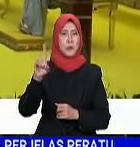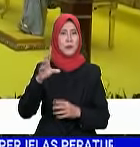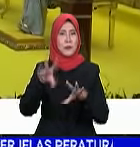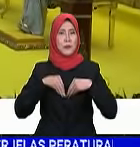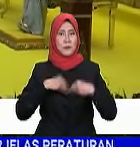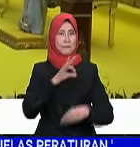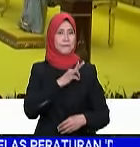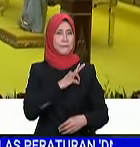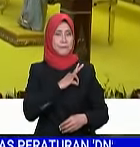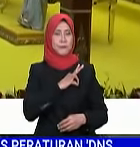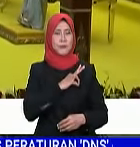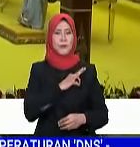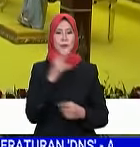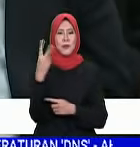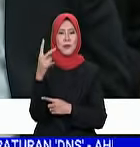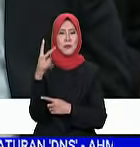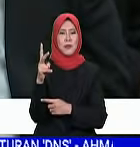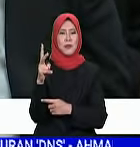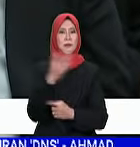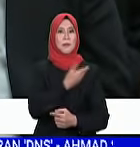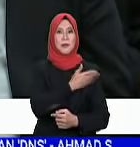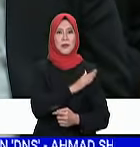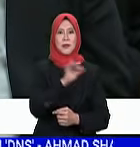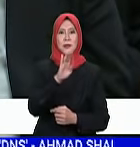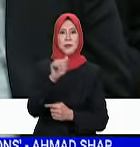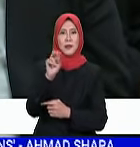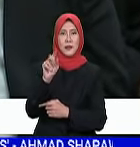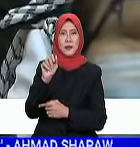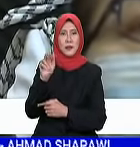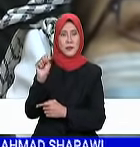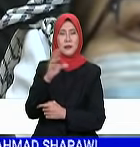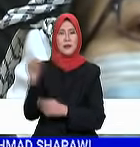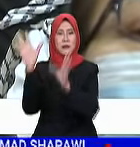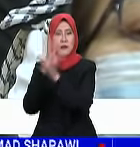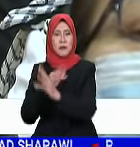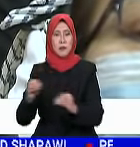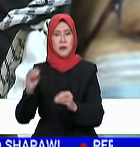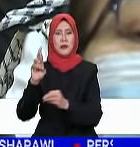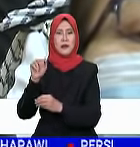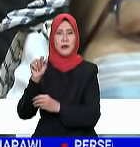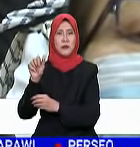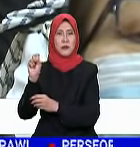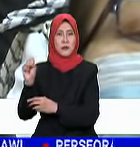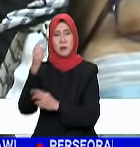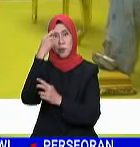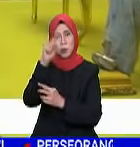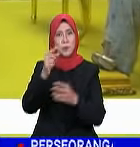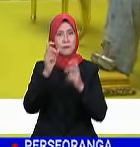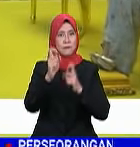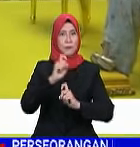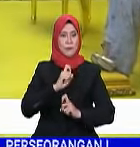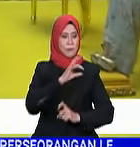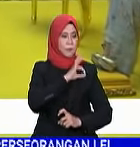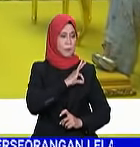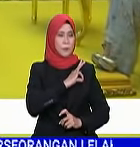negeri Gangsa kepada 12 bekas anggota Iban Trekkers dan Sarawak Rangers pada istiadat pengurniaan Darjah-Darjah Kebesaran